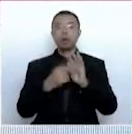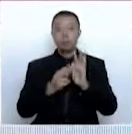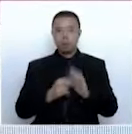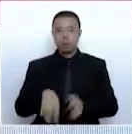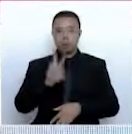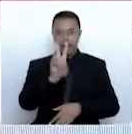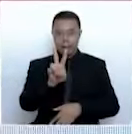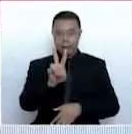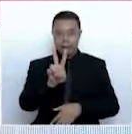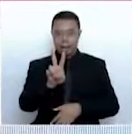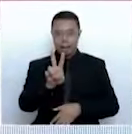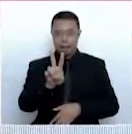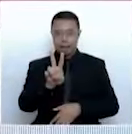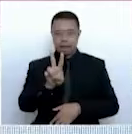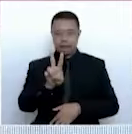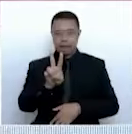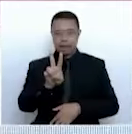nomor urut 2.